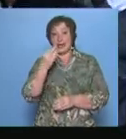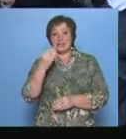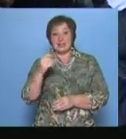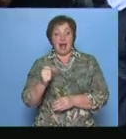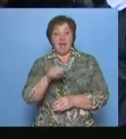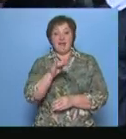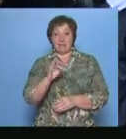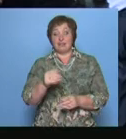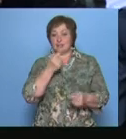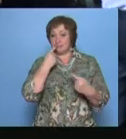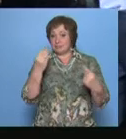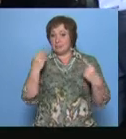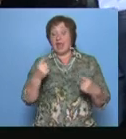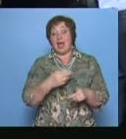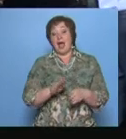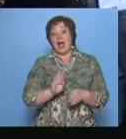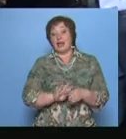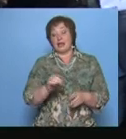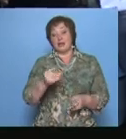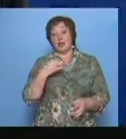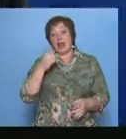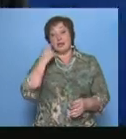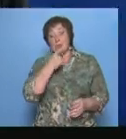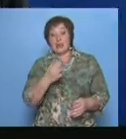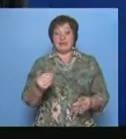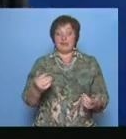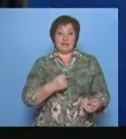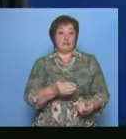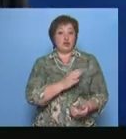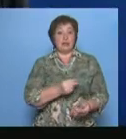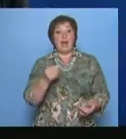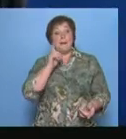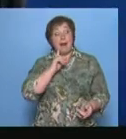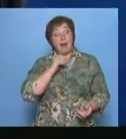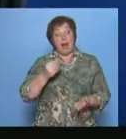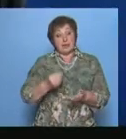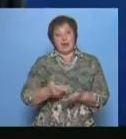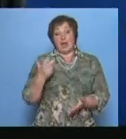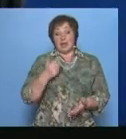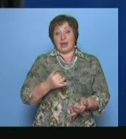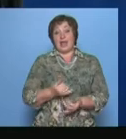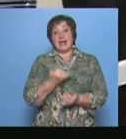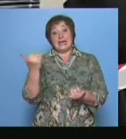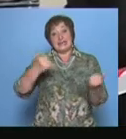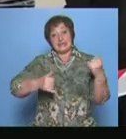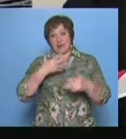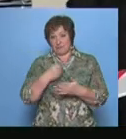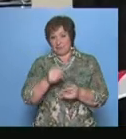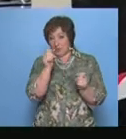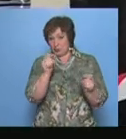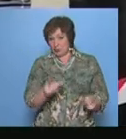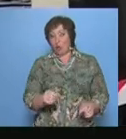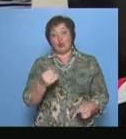здесь, выбить испанцев и французов с этой ниши. Пока дорогие коньяки разливают в Ихтару. Но в октябре можгинские